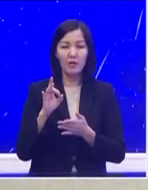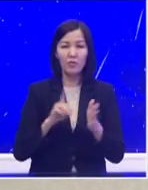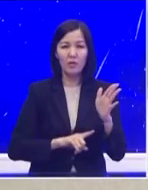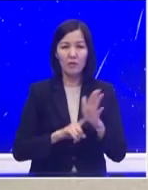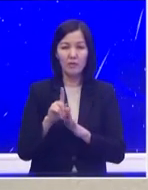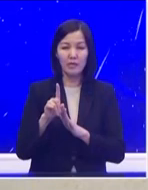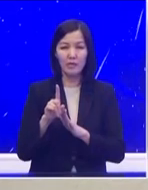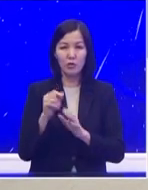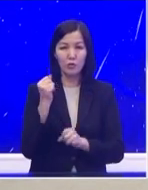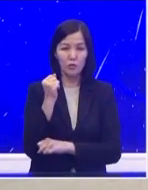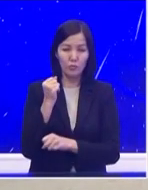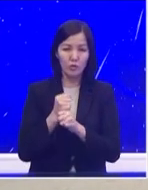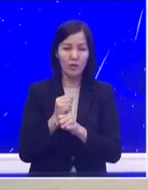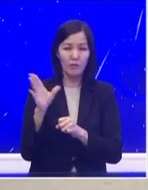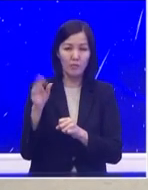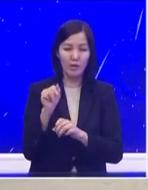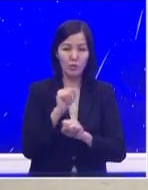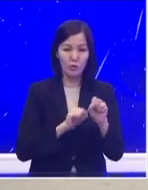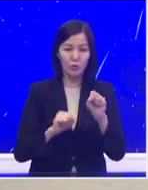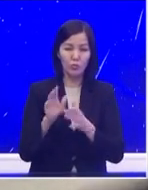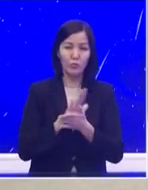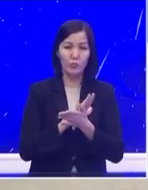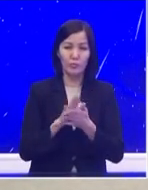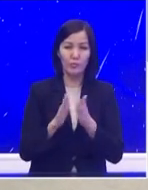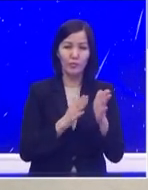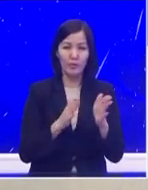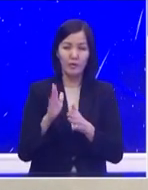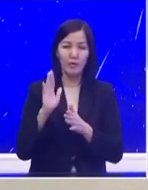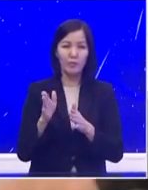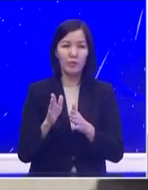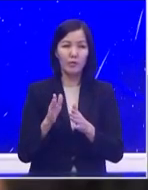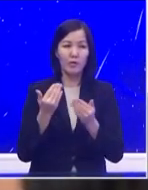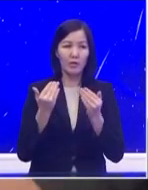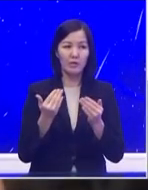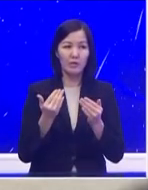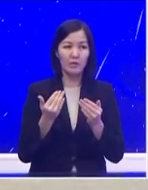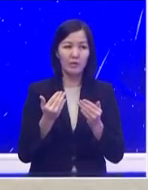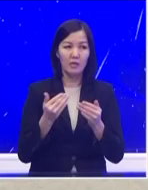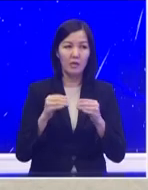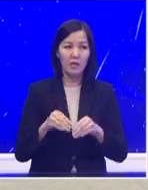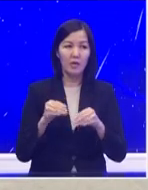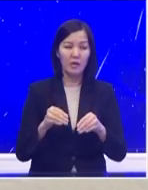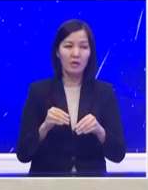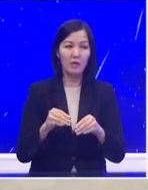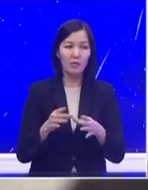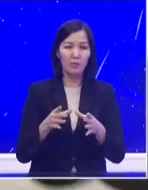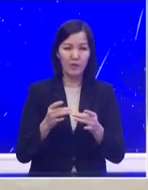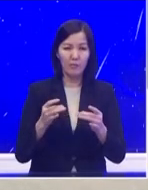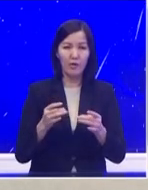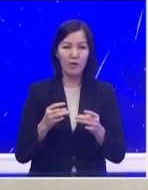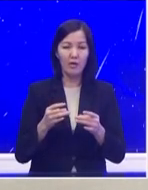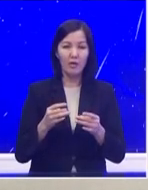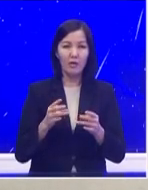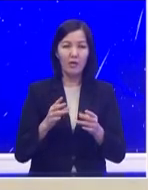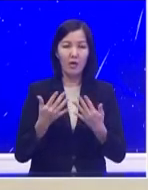Не жұмысшылар шығады, бәрі жасайды, уборка нетеді. Біз уже мен нетіп жатырмын ақырында бағыраттан кішкене. Батпақ, бірақ енді ауылда да